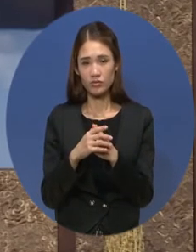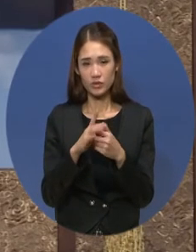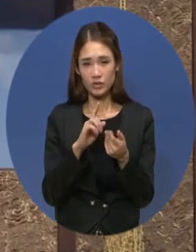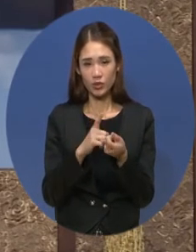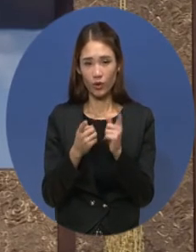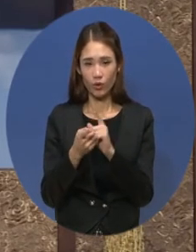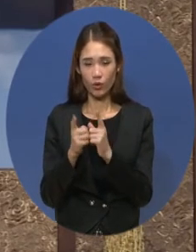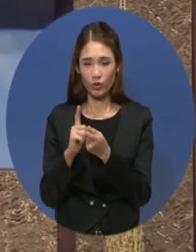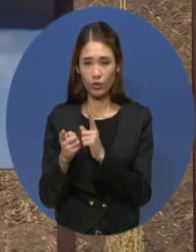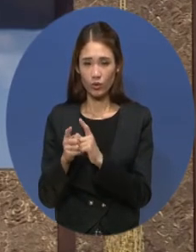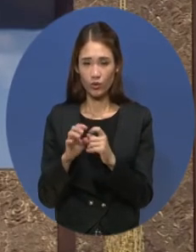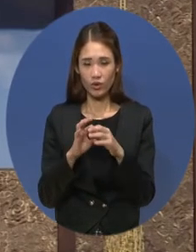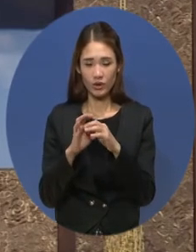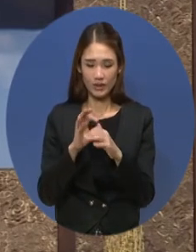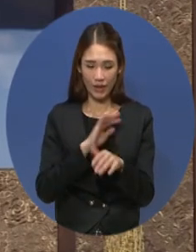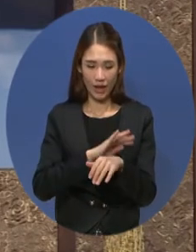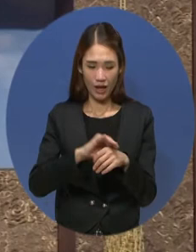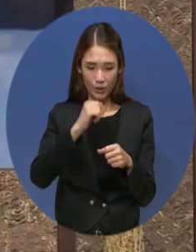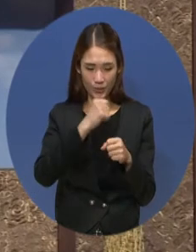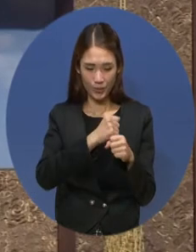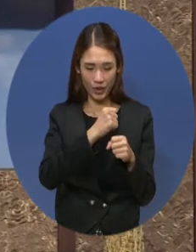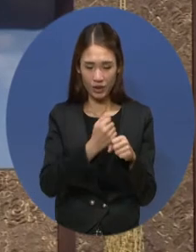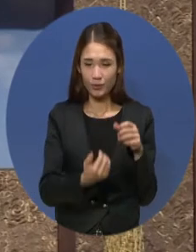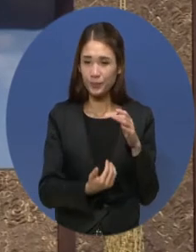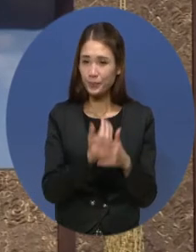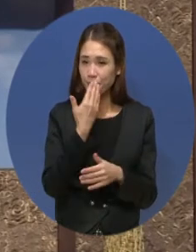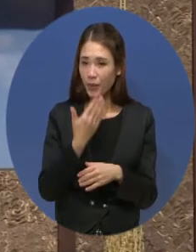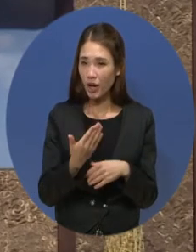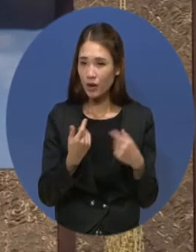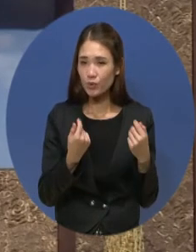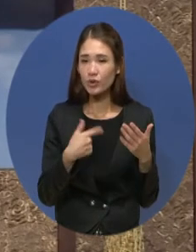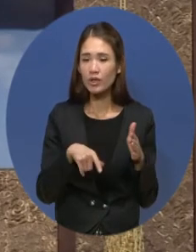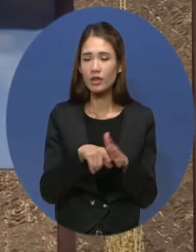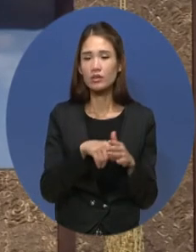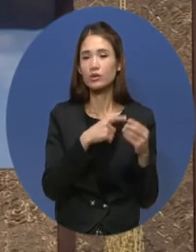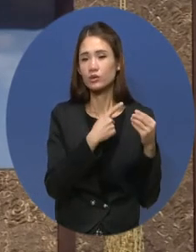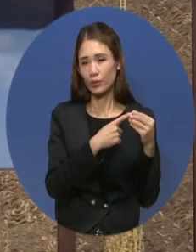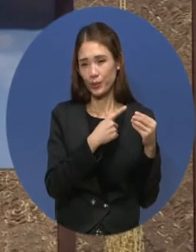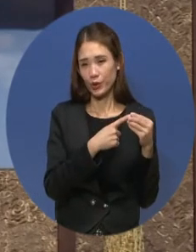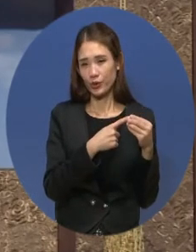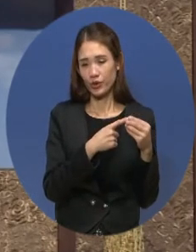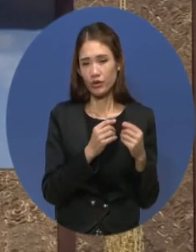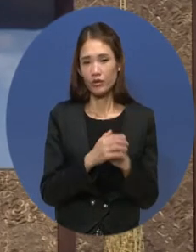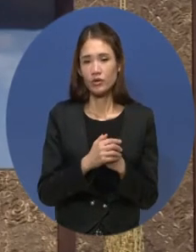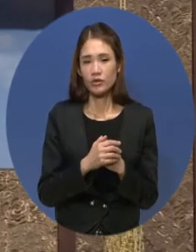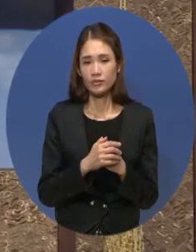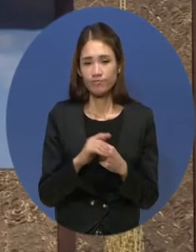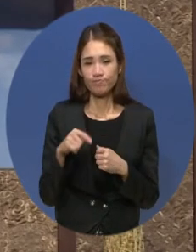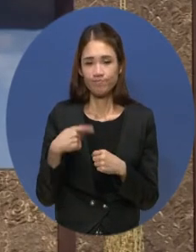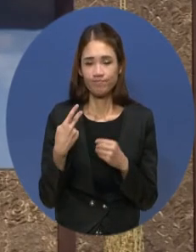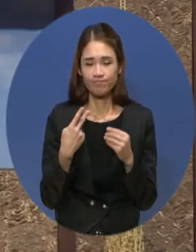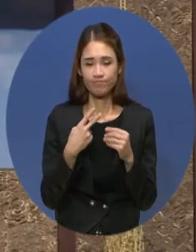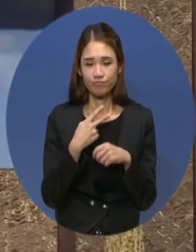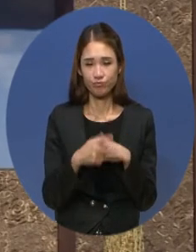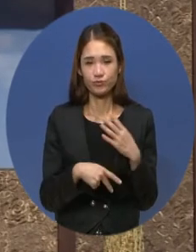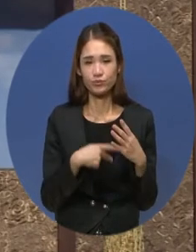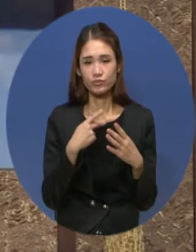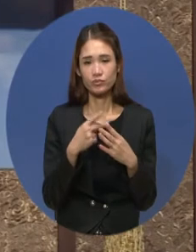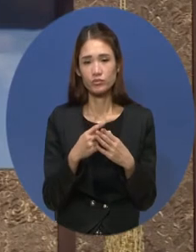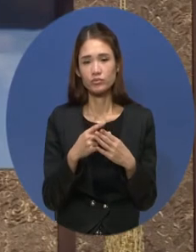관계가 잘 형성될 수 있도록 예 요게 가장 첫번째 구요 그 다음에 이제 프로그램적으로 간다고 하면